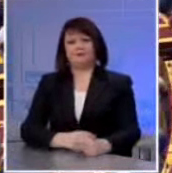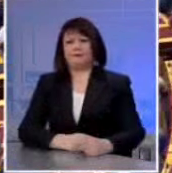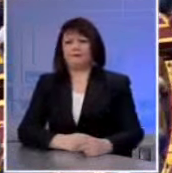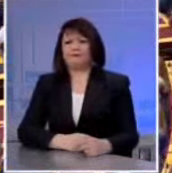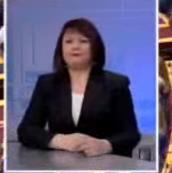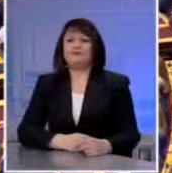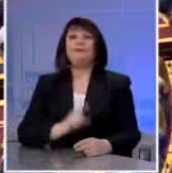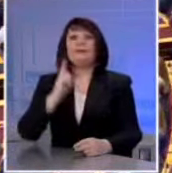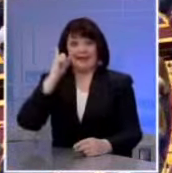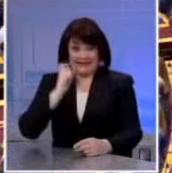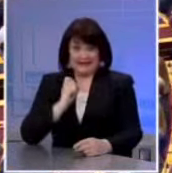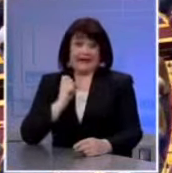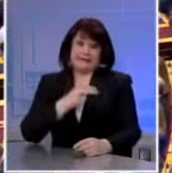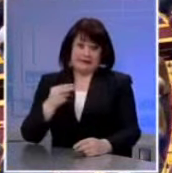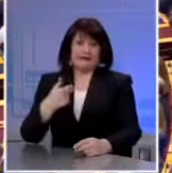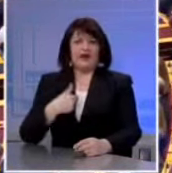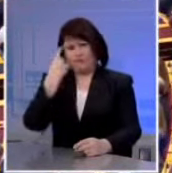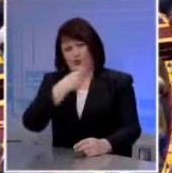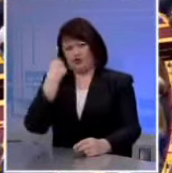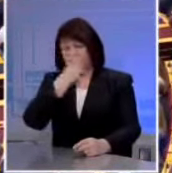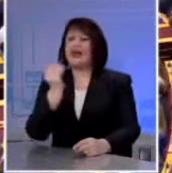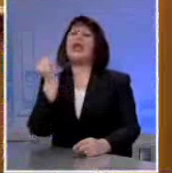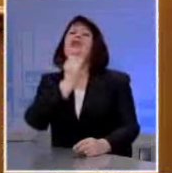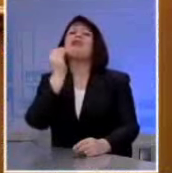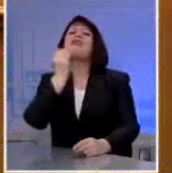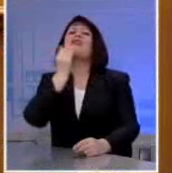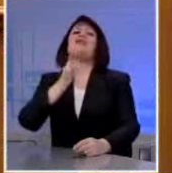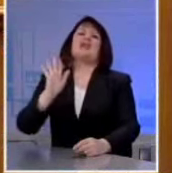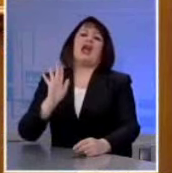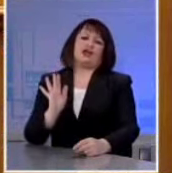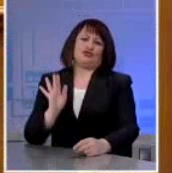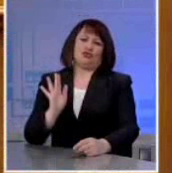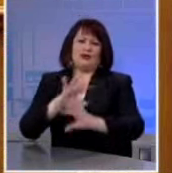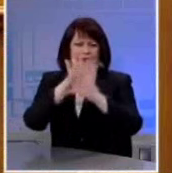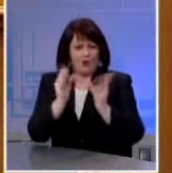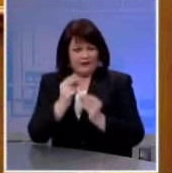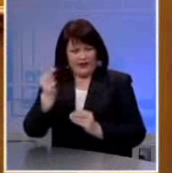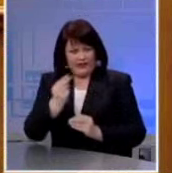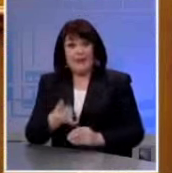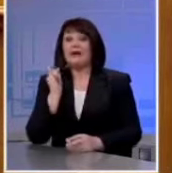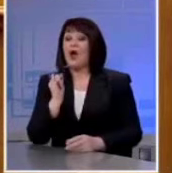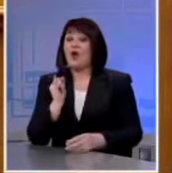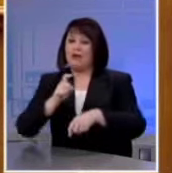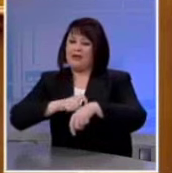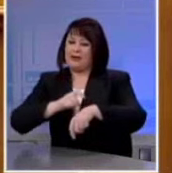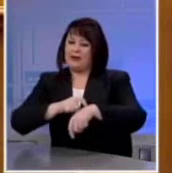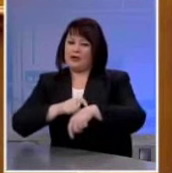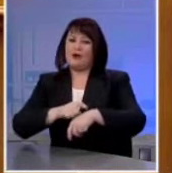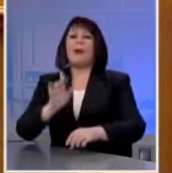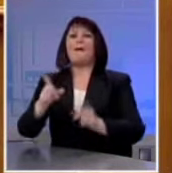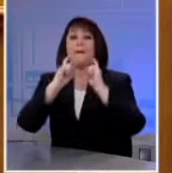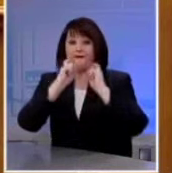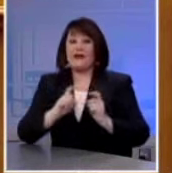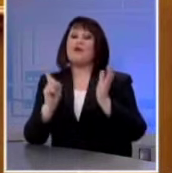Αλλά ξέρετε κάτι, εγώ προσωπικά δεν βιάζομαι. Δεν είναι ακόμη ώρα να μιλήσουμε για όλα αυτά. Θα περιμένουμε όπως